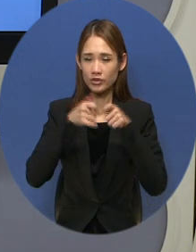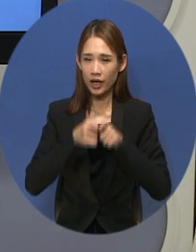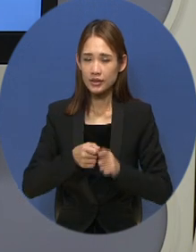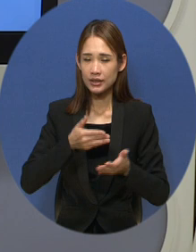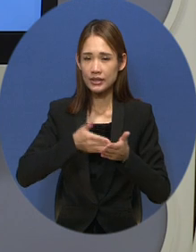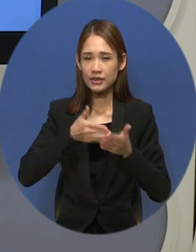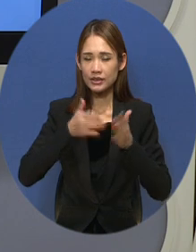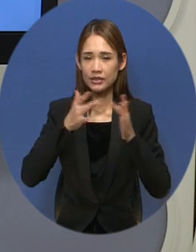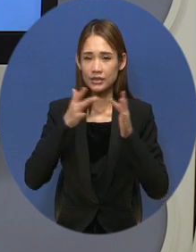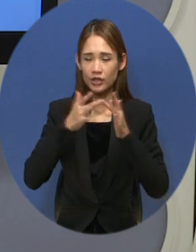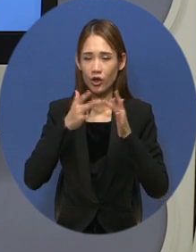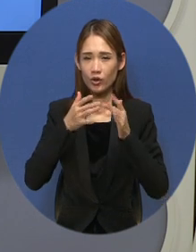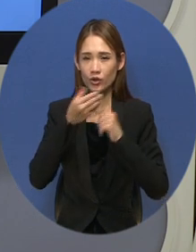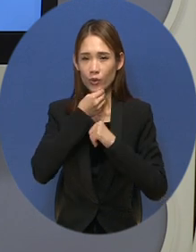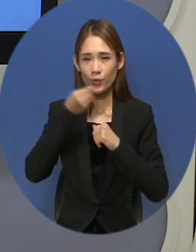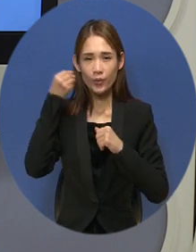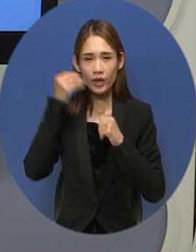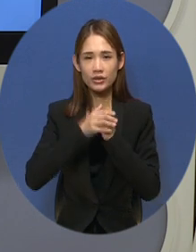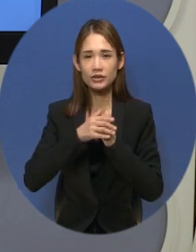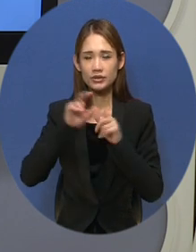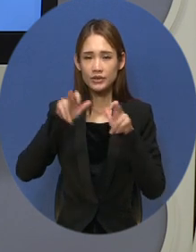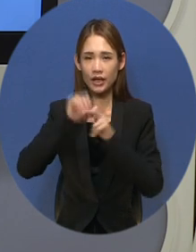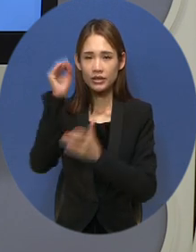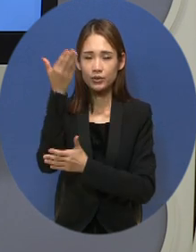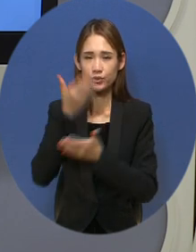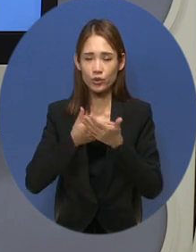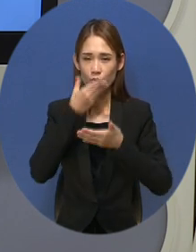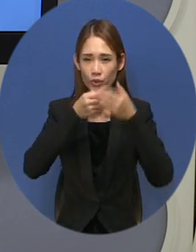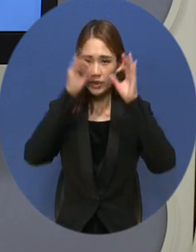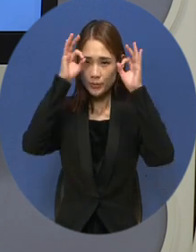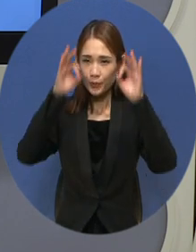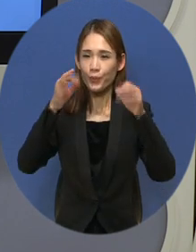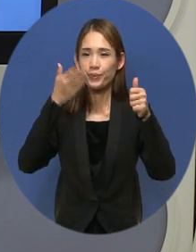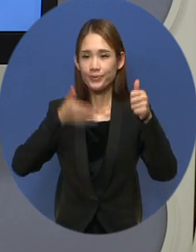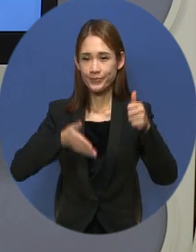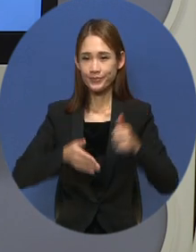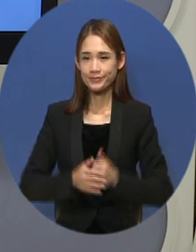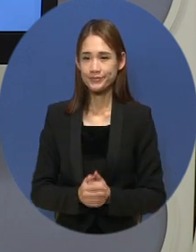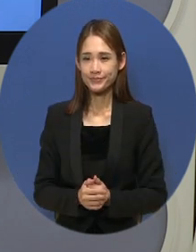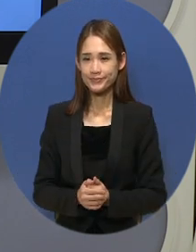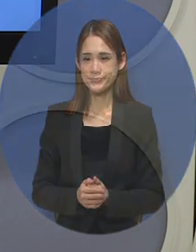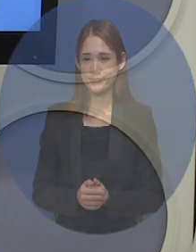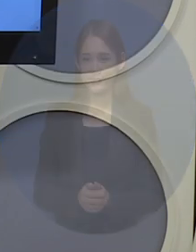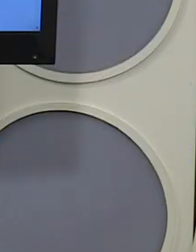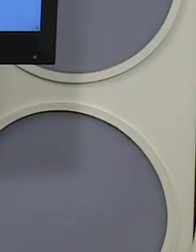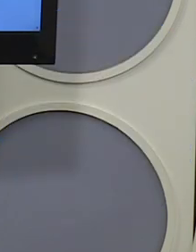사항은 외 편수 홈페이지와 장애인 신문 복지 tv 뉴스를 통해 확인할 수 있습니다